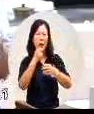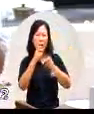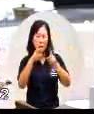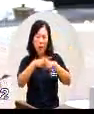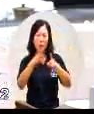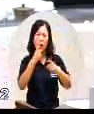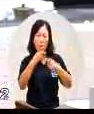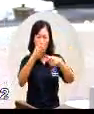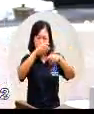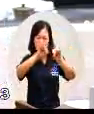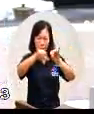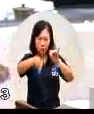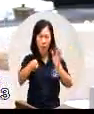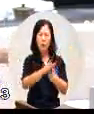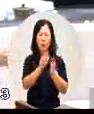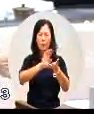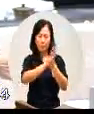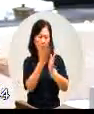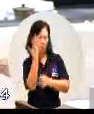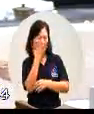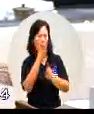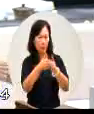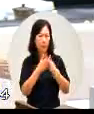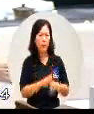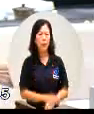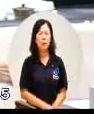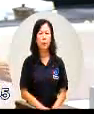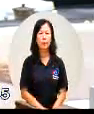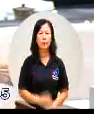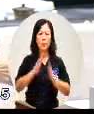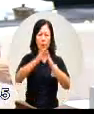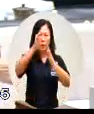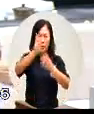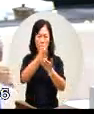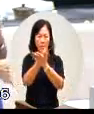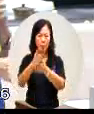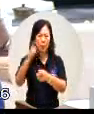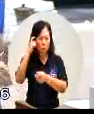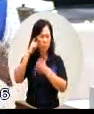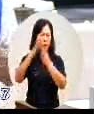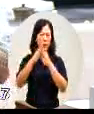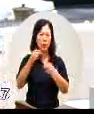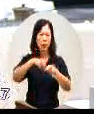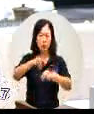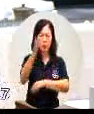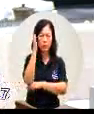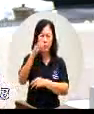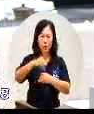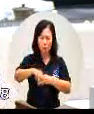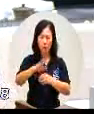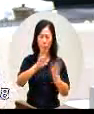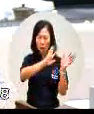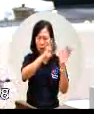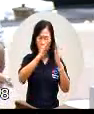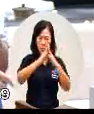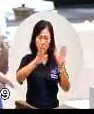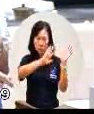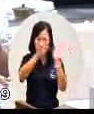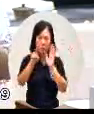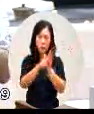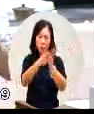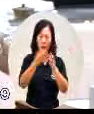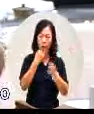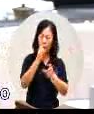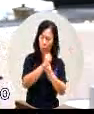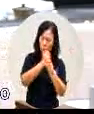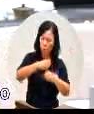间都应该要把它美化绿化哦，市长你要看民众的心声，政府的形象市容景观哈、哦，还有行政效